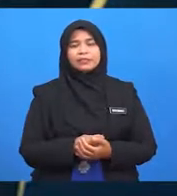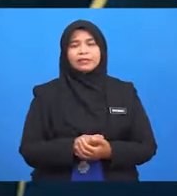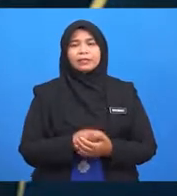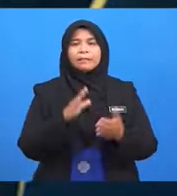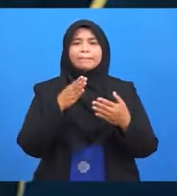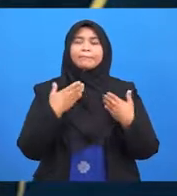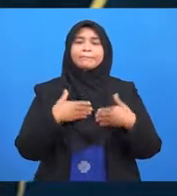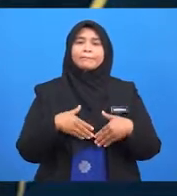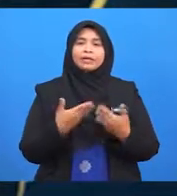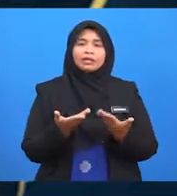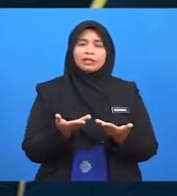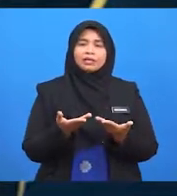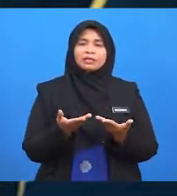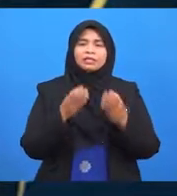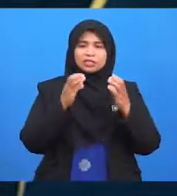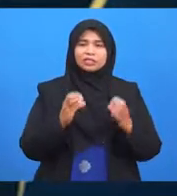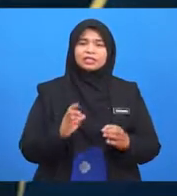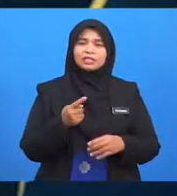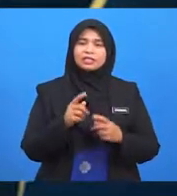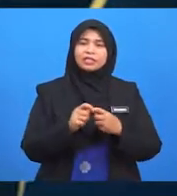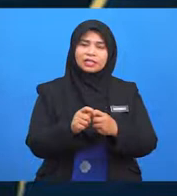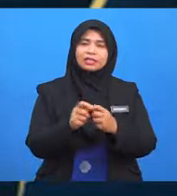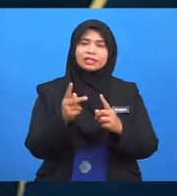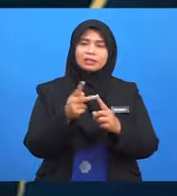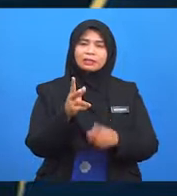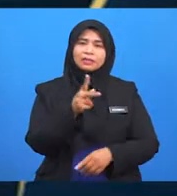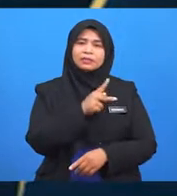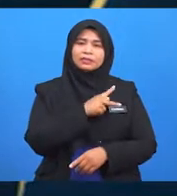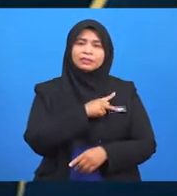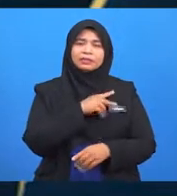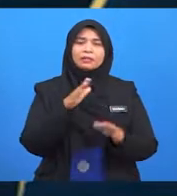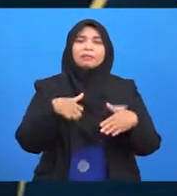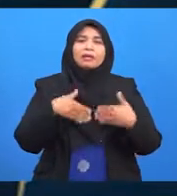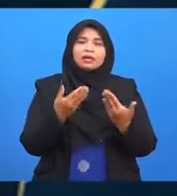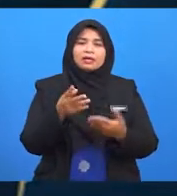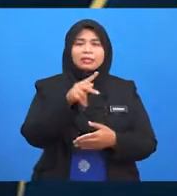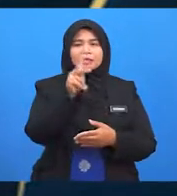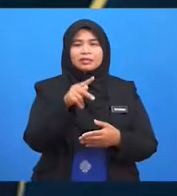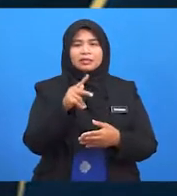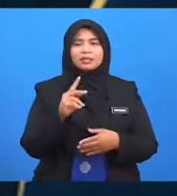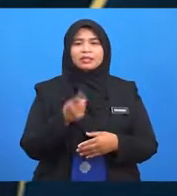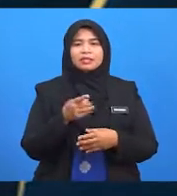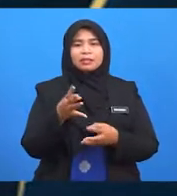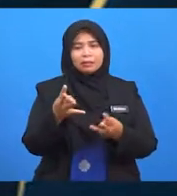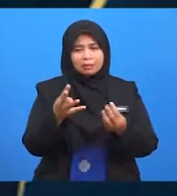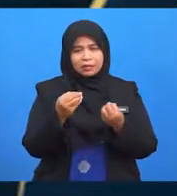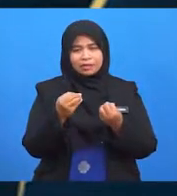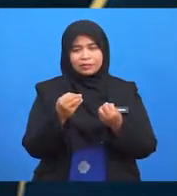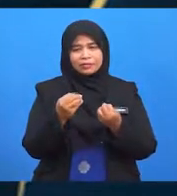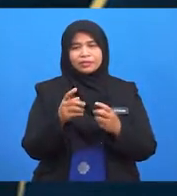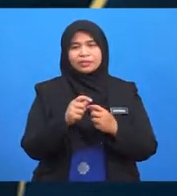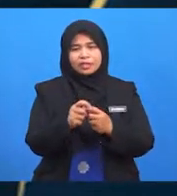Bagaimanakah cara kita mentaati pemimpin? Bagaimanakah hendak mentaati pemimpin